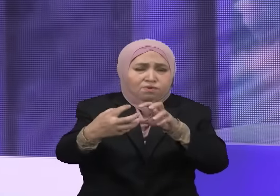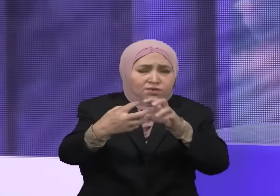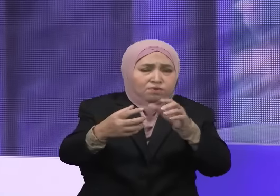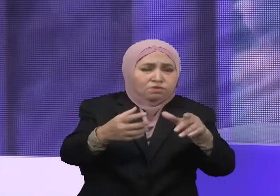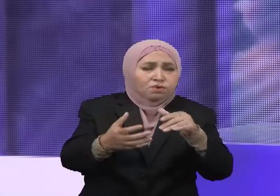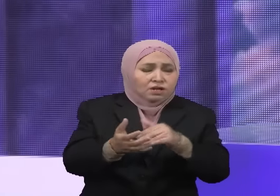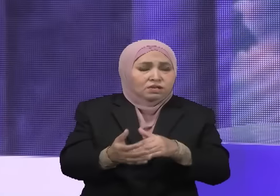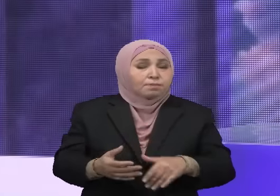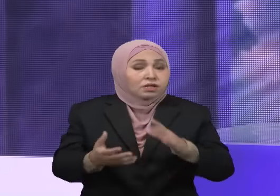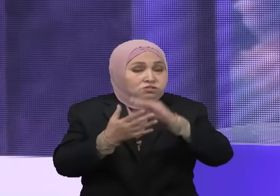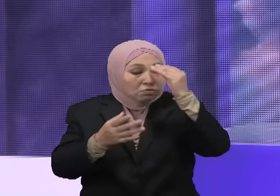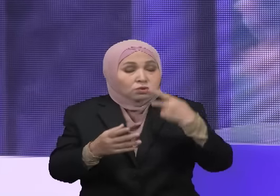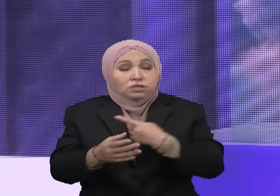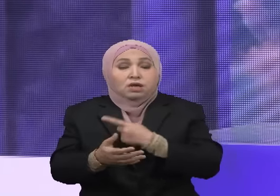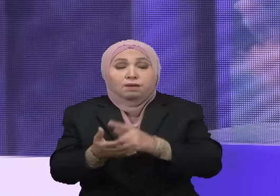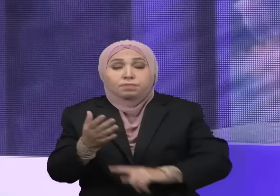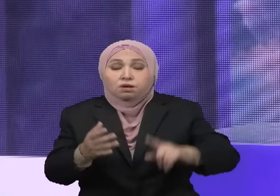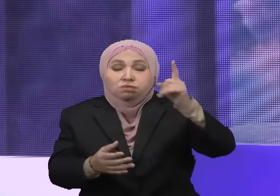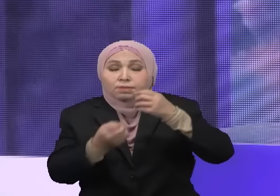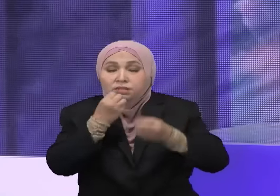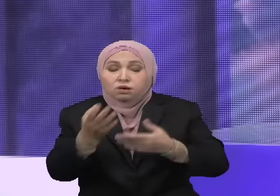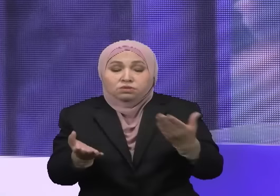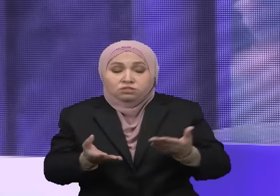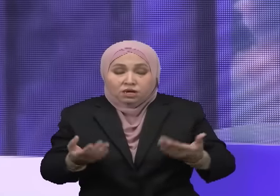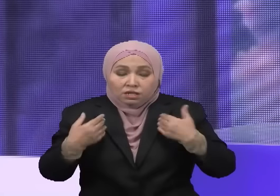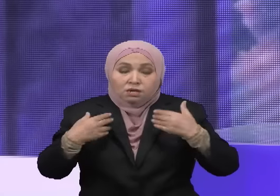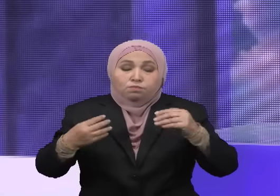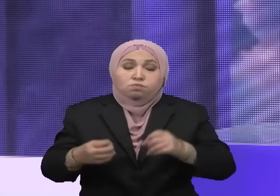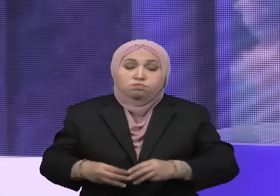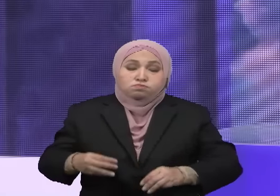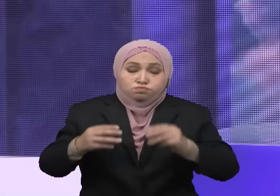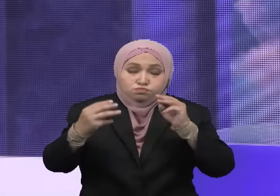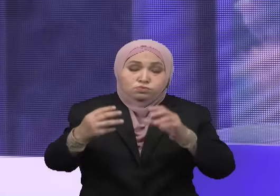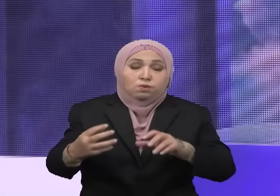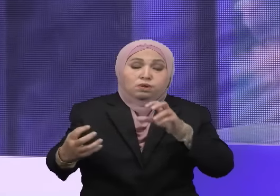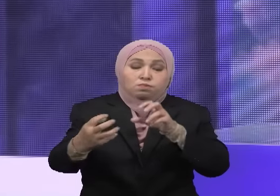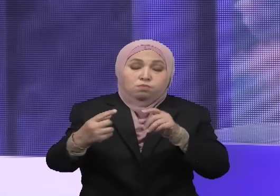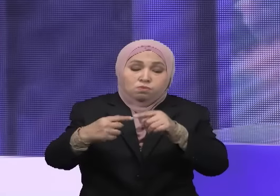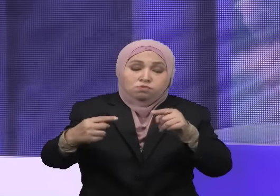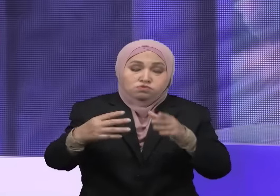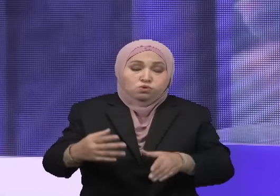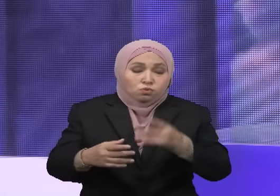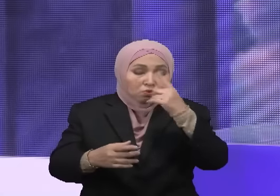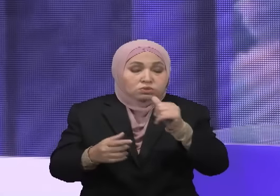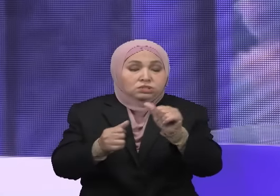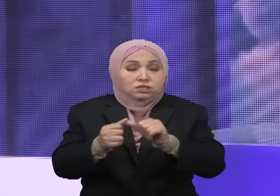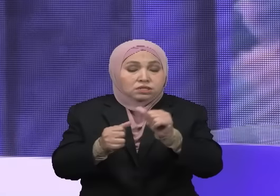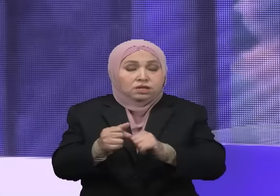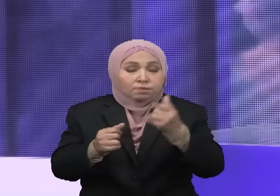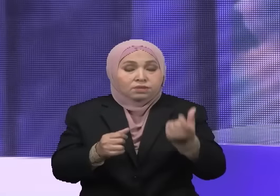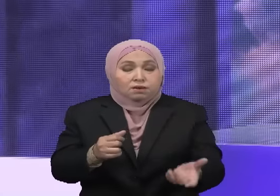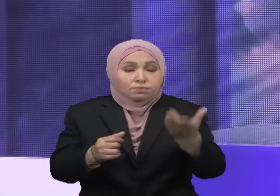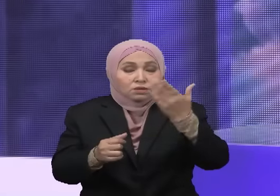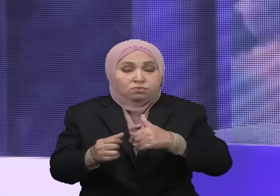Jadi, pelajaran untuk kita apa? Allah beritahu di sini, ada musuh bagi setiap Nabi. Para sahabat pun tahu ada musuh ya, di kalangan orang-orang